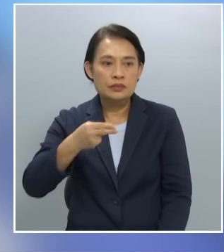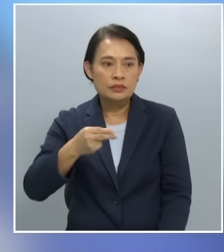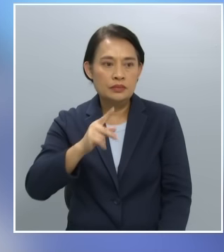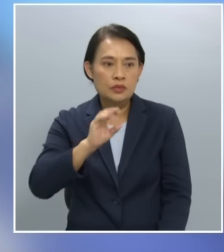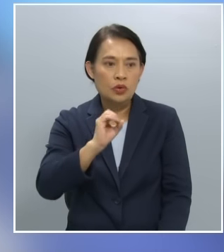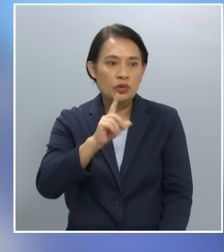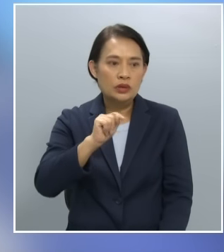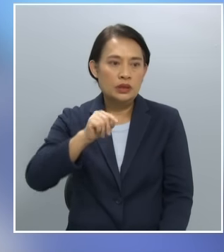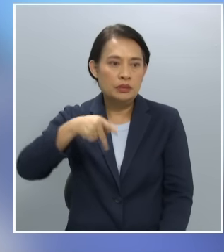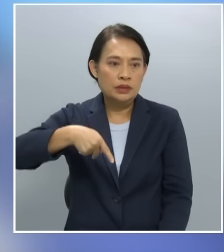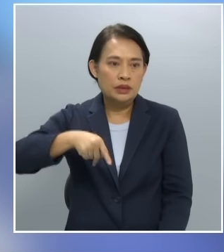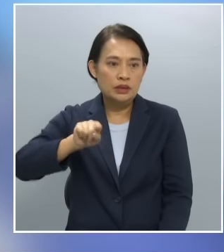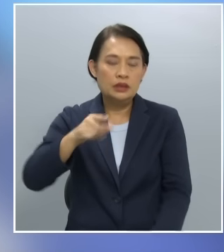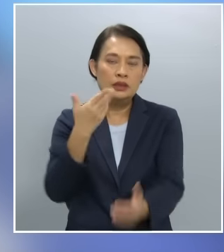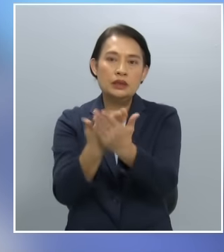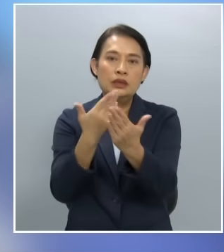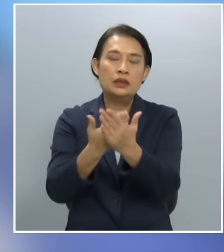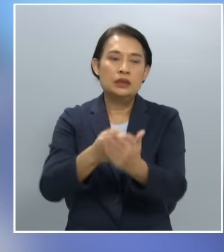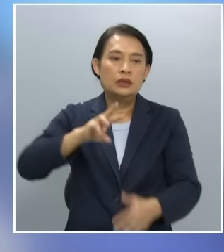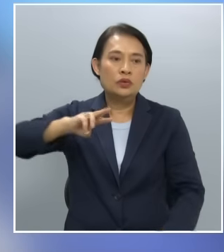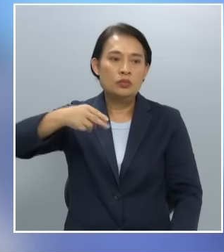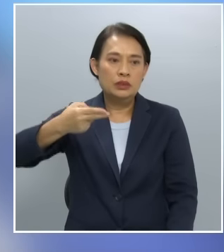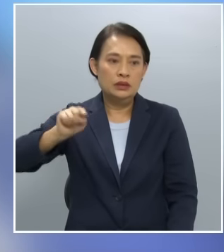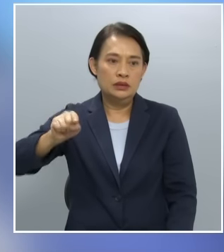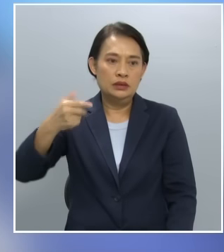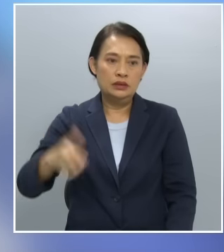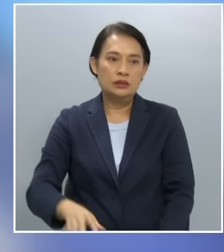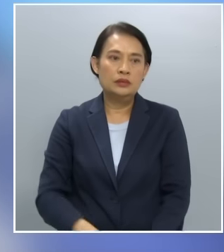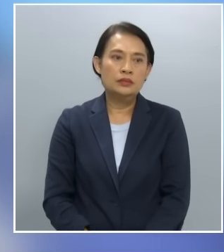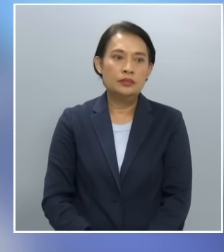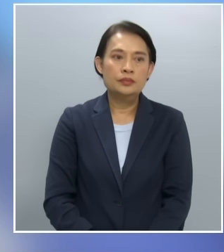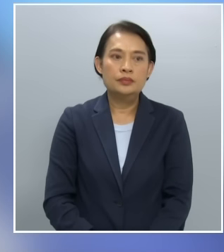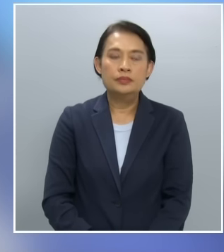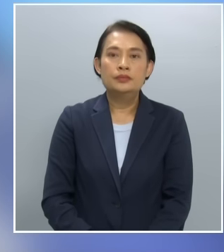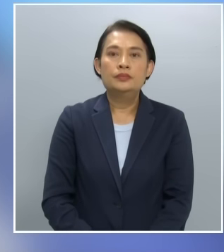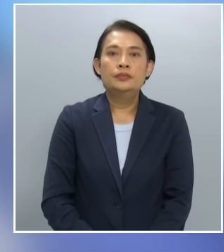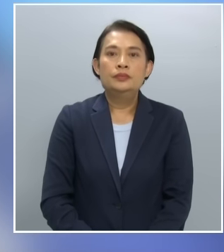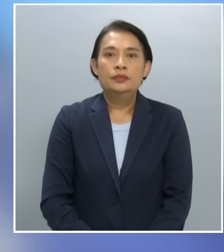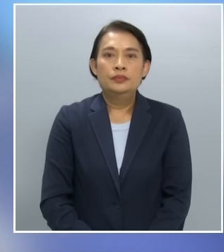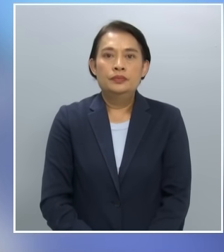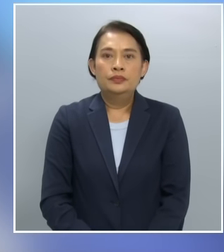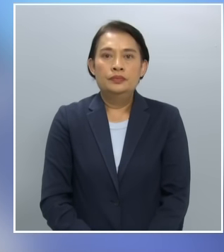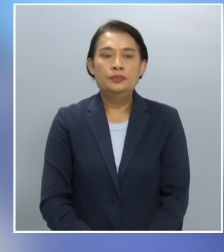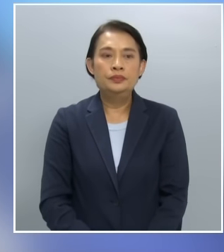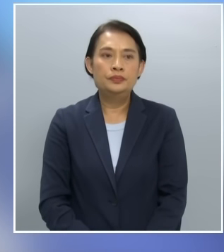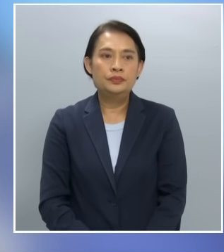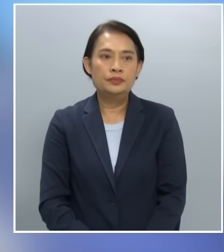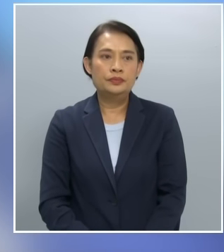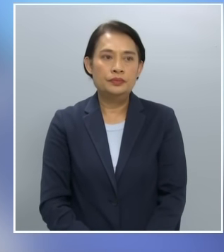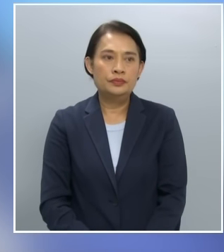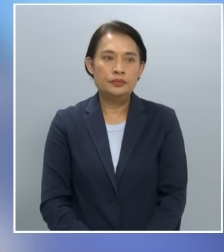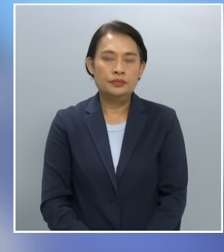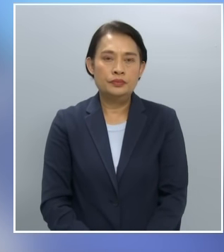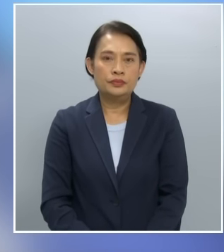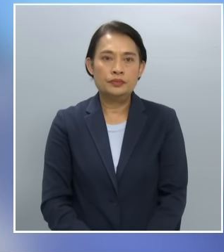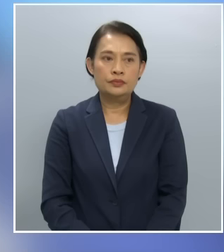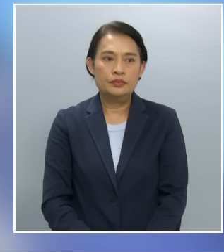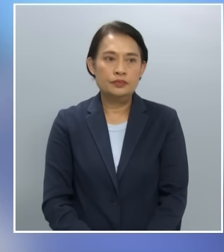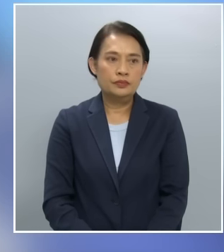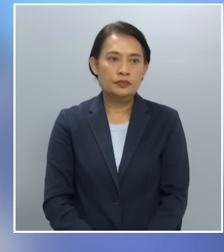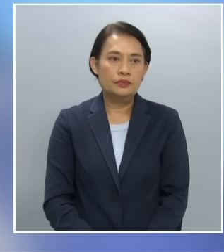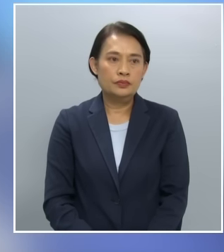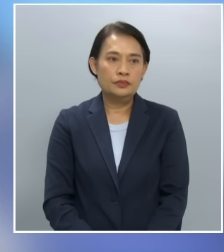นี่เห็นมั้ยล่ะคุณผู้ชมอเนี่ยนะฮะค่ะนี่ค่าตัวทั้งหมดอันเดิมๆั้ยเนี่ยอ๋อนี่ๆๆอ๋อนี่ๆๆ